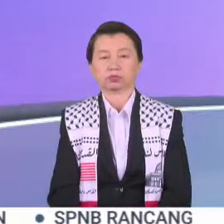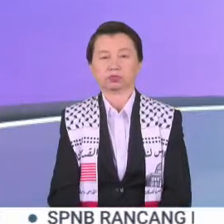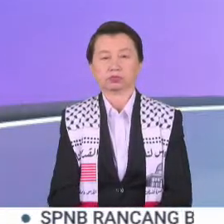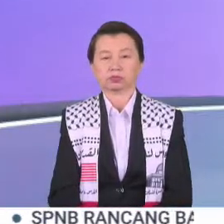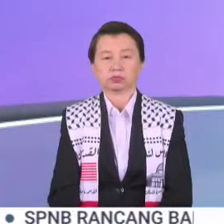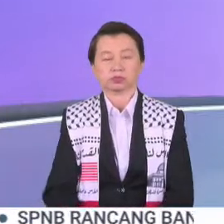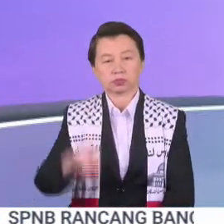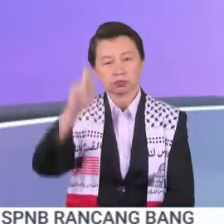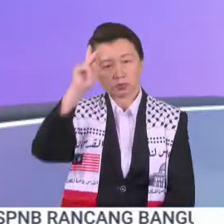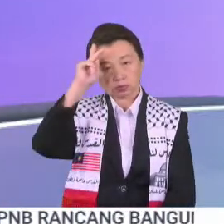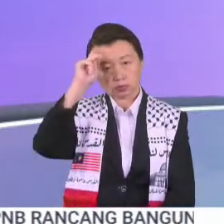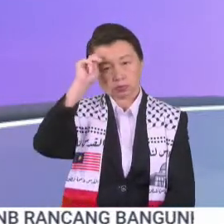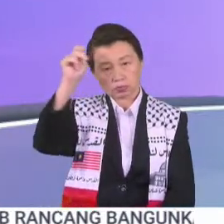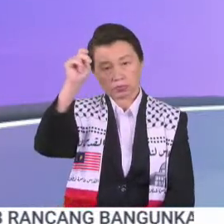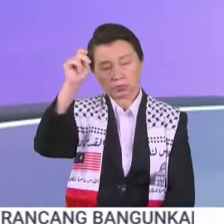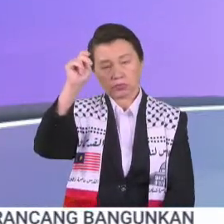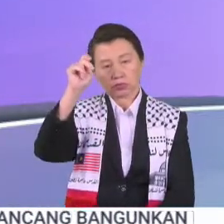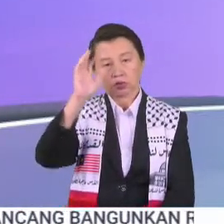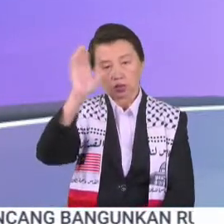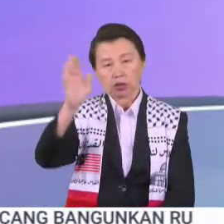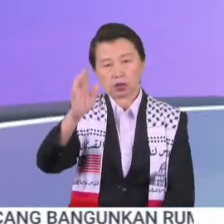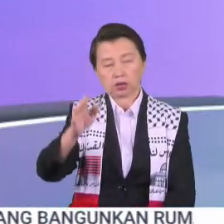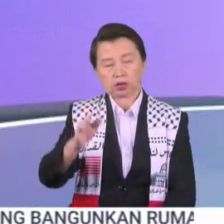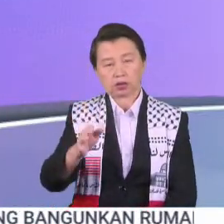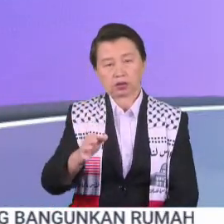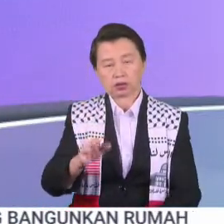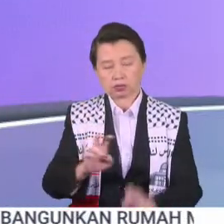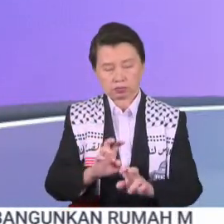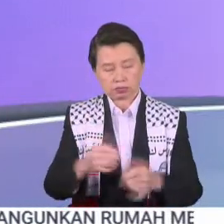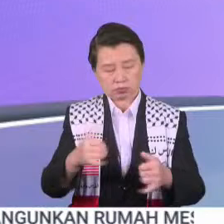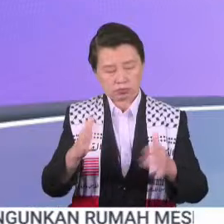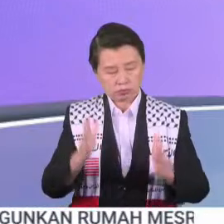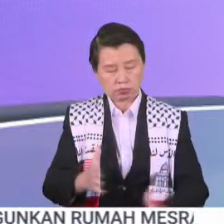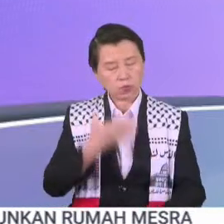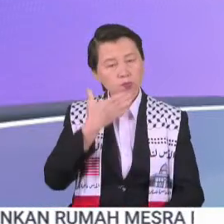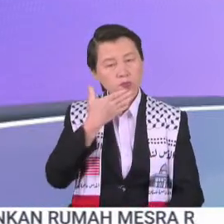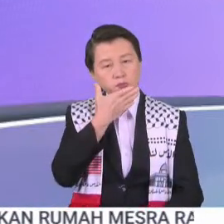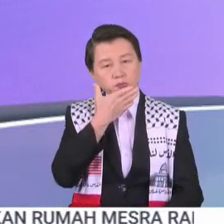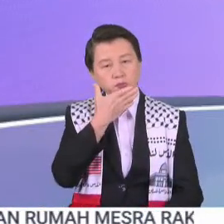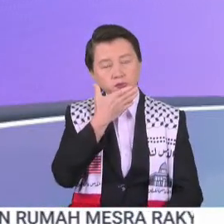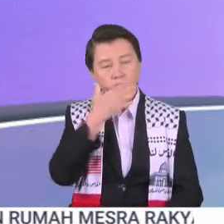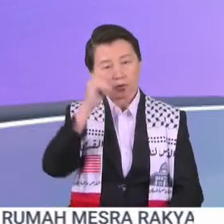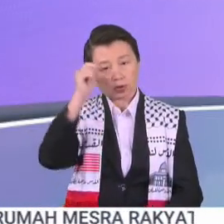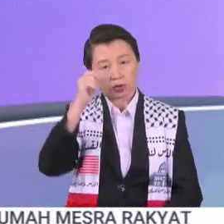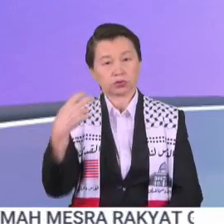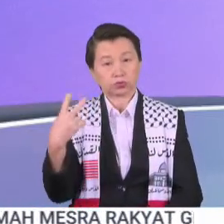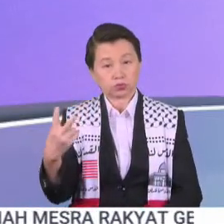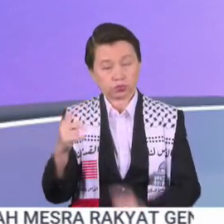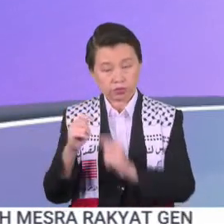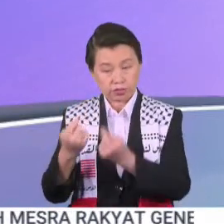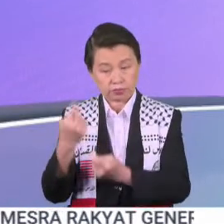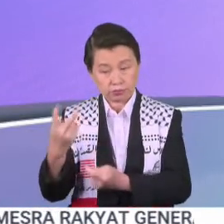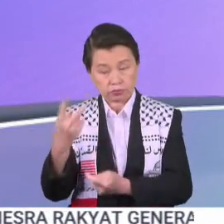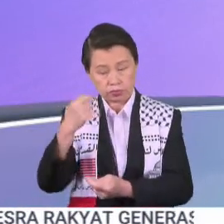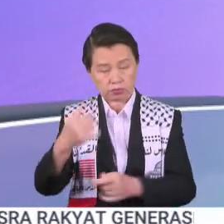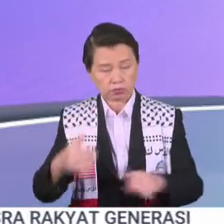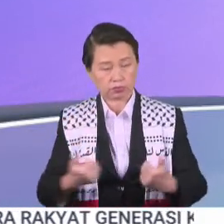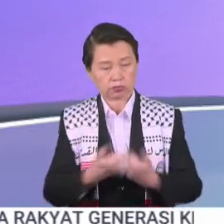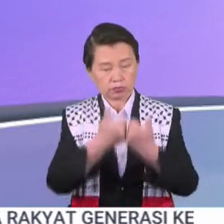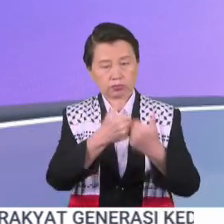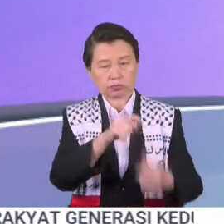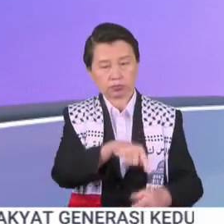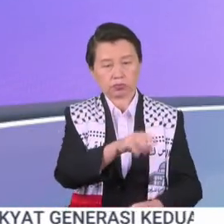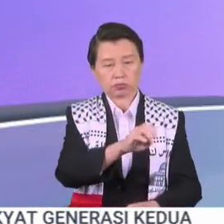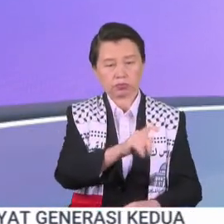Sementara itu, Terengganu FC, TFC akan membariskan pemain muda daripada skuad TFC 2 bagi perlawanan menentang Penang FC di